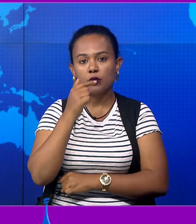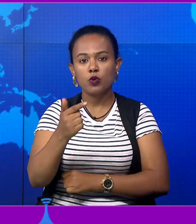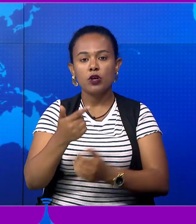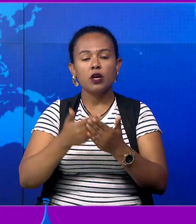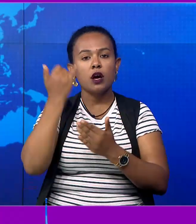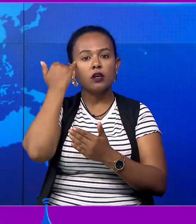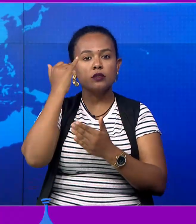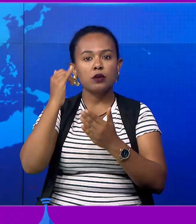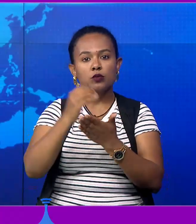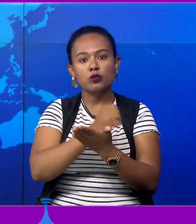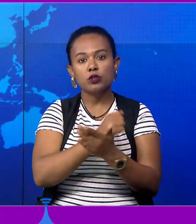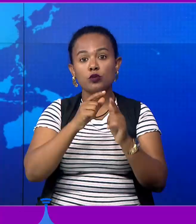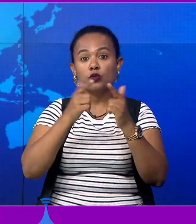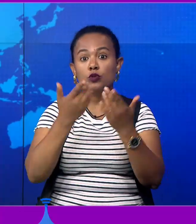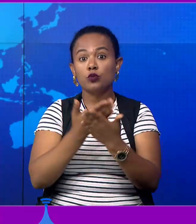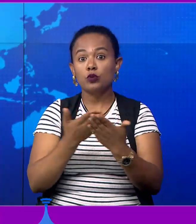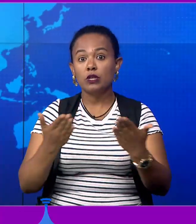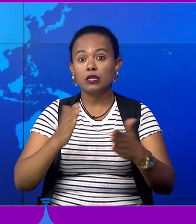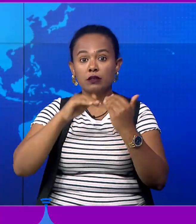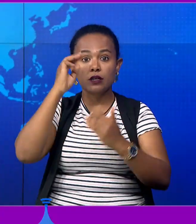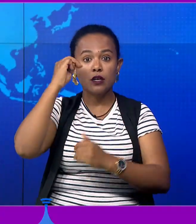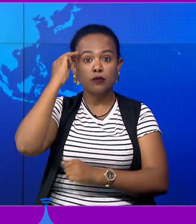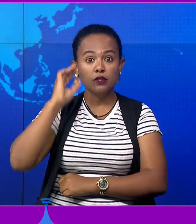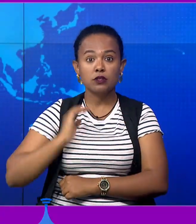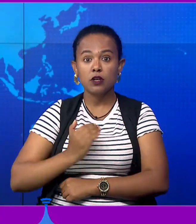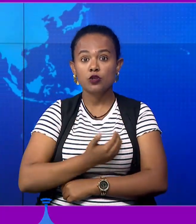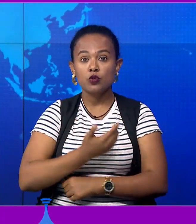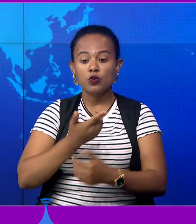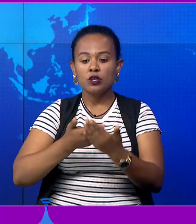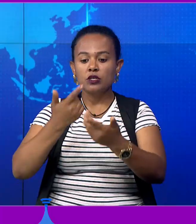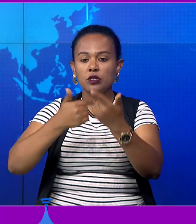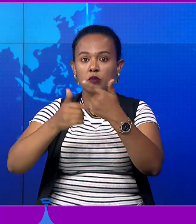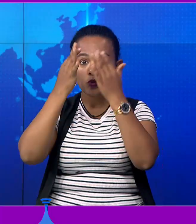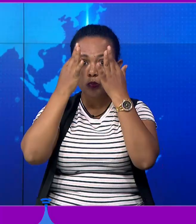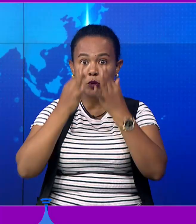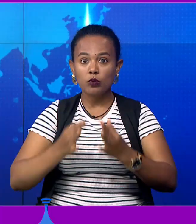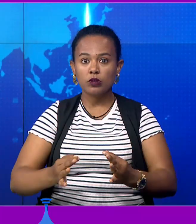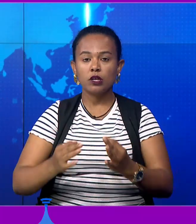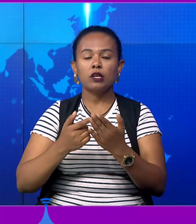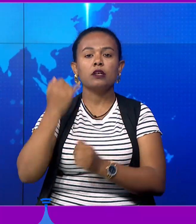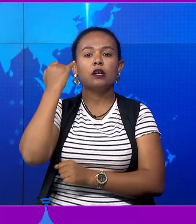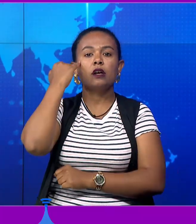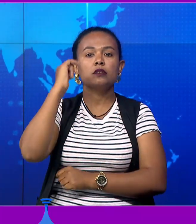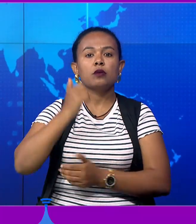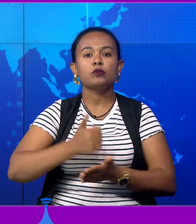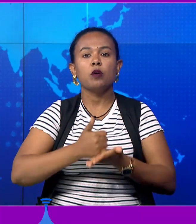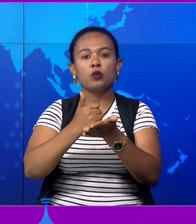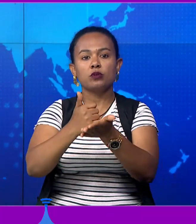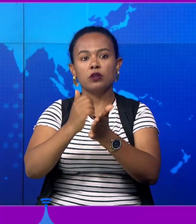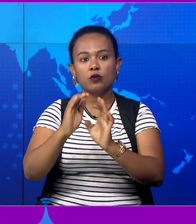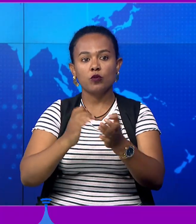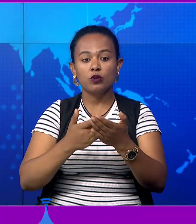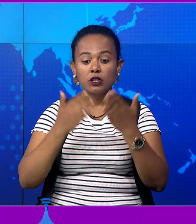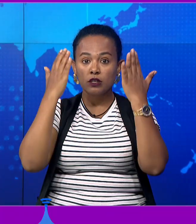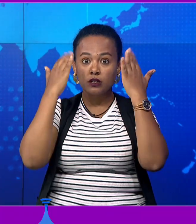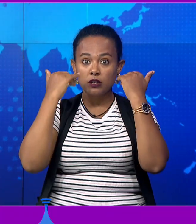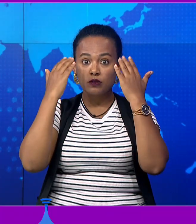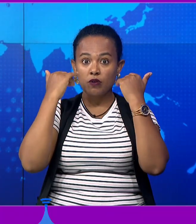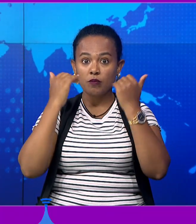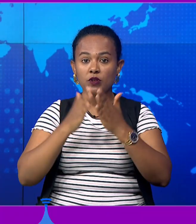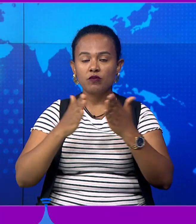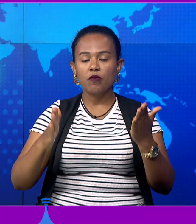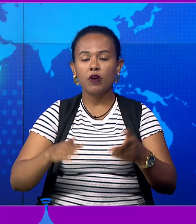ሀሳብ ተወሰደ። ትልቁ ነገር ምንድነው? ጠቅላይ ሚኒስትራችን ወደ ሲመጡ በቁርጠኝነት ይሄን ሀሳብ ሰፖርት ያደረጉ። ይሄ ተስፋፋ፣